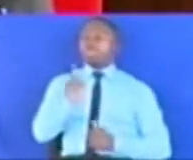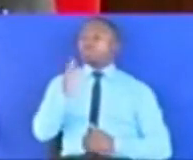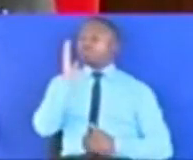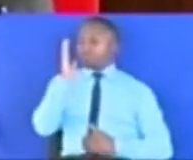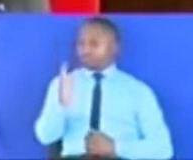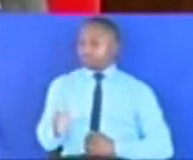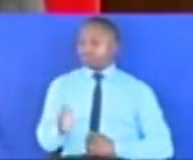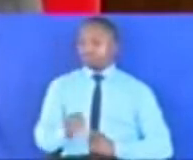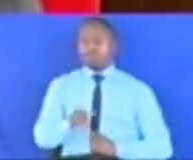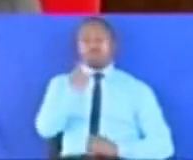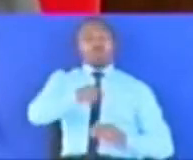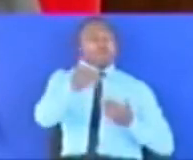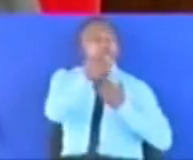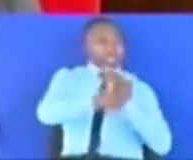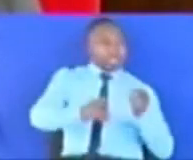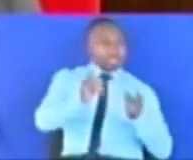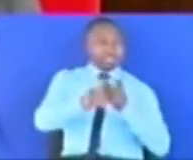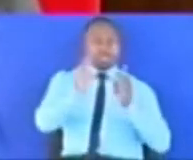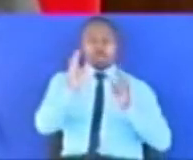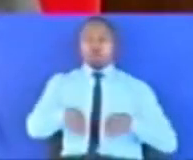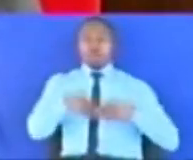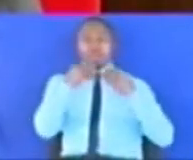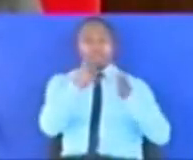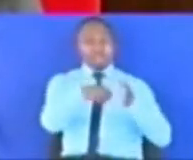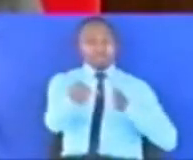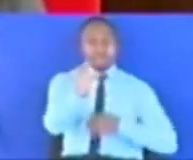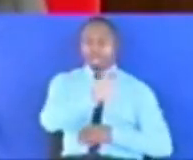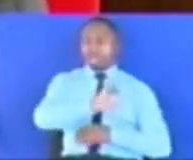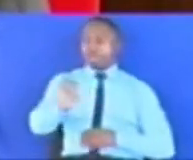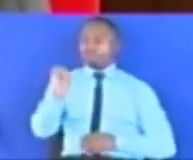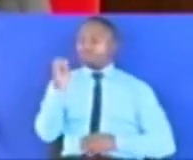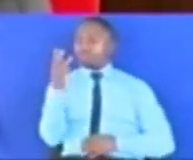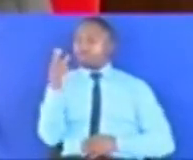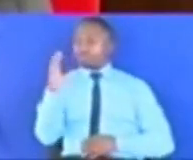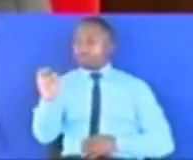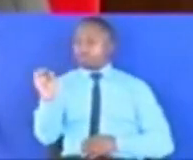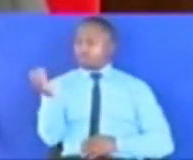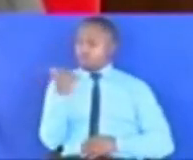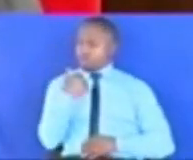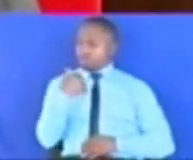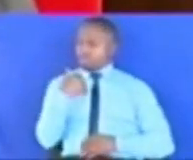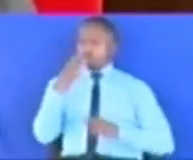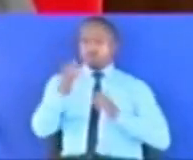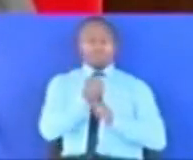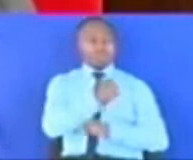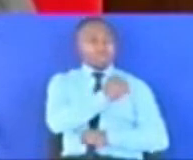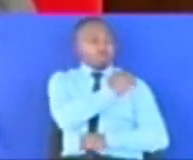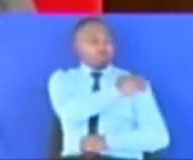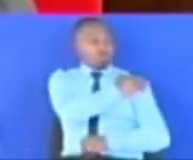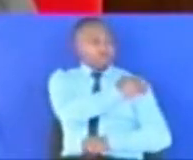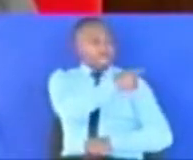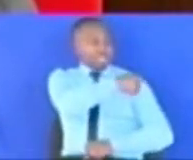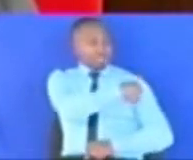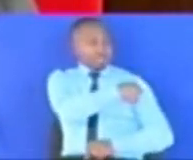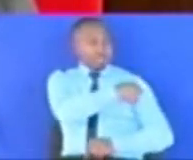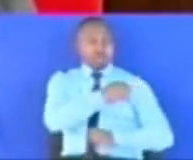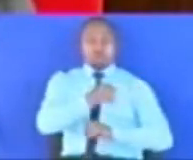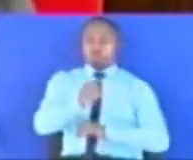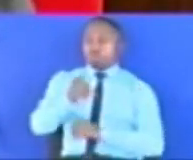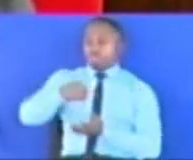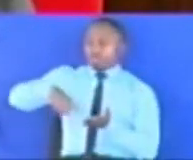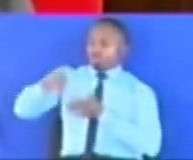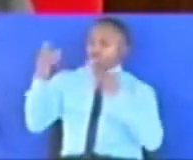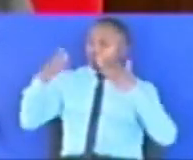hivi. Wananchi wanatoa ile 1030. Wanaambiwa watakwenda kutibiwa kwenye zahanati. Lakini